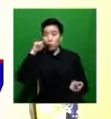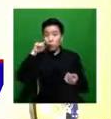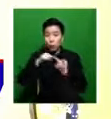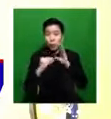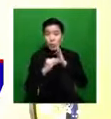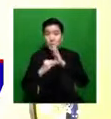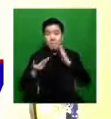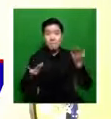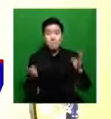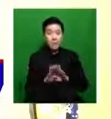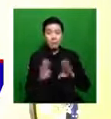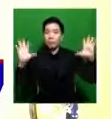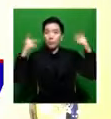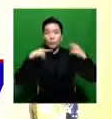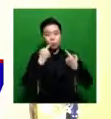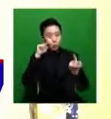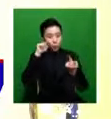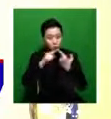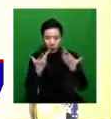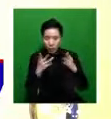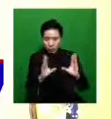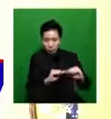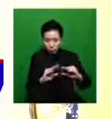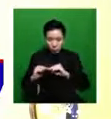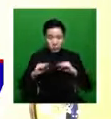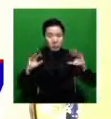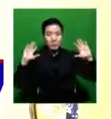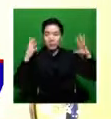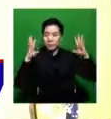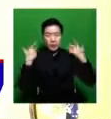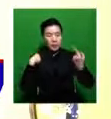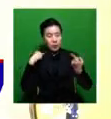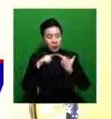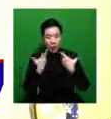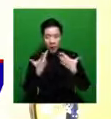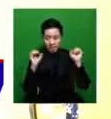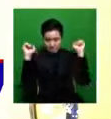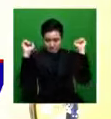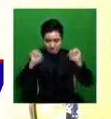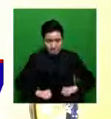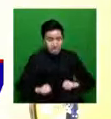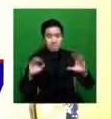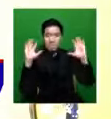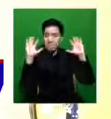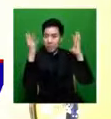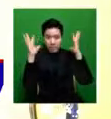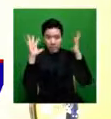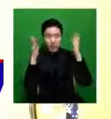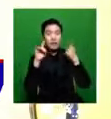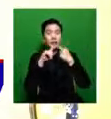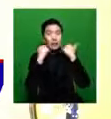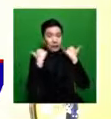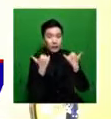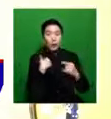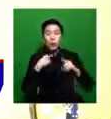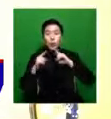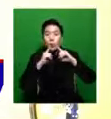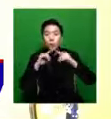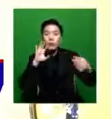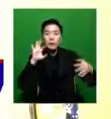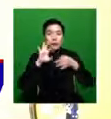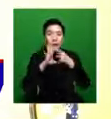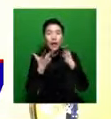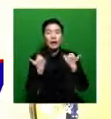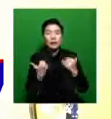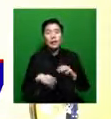ตรงนี้กันเลยในการหารือในการประชุมครม.แล้วก็ไม่ได้มีมติตรงนี้กันเลยนะคะเราก็มีการพูดกันในเพียงแค่เรื่